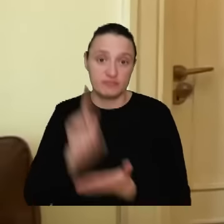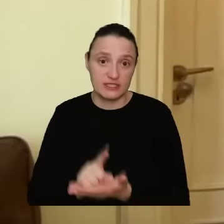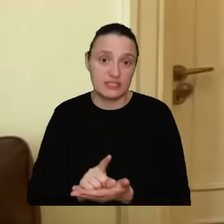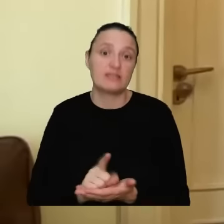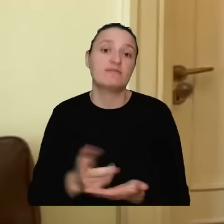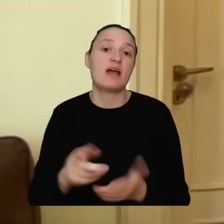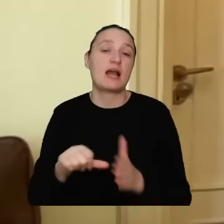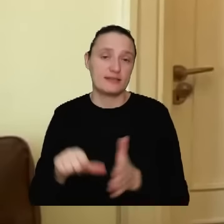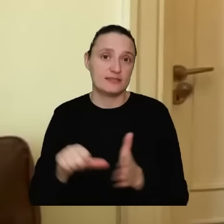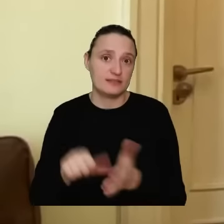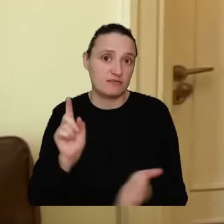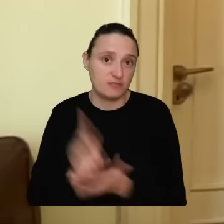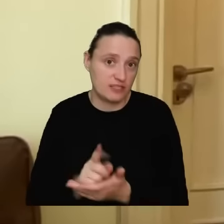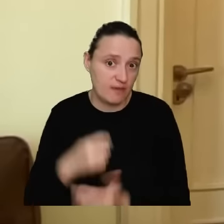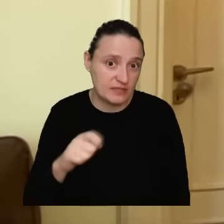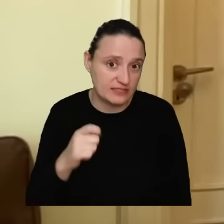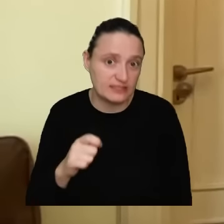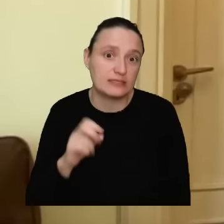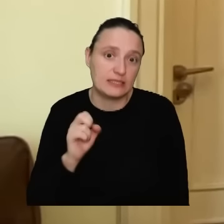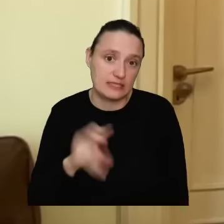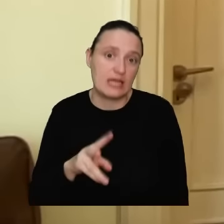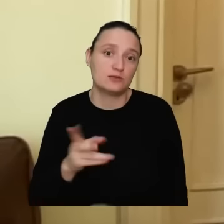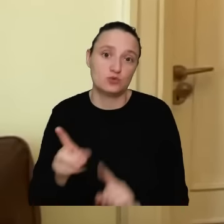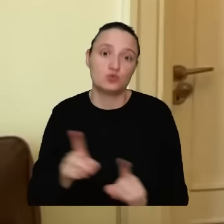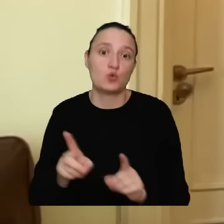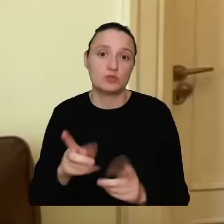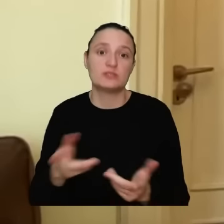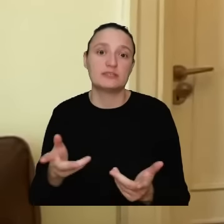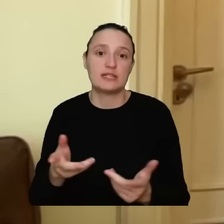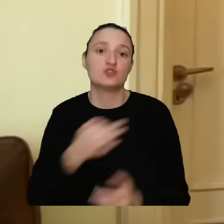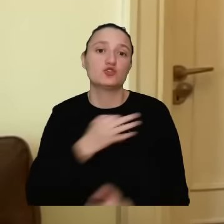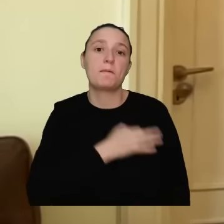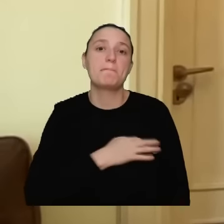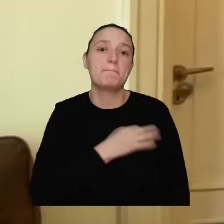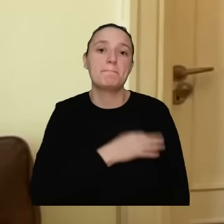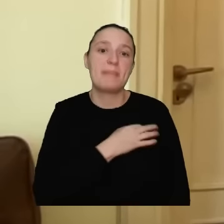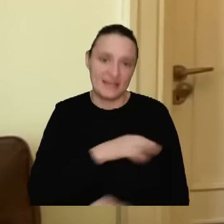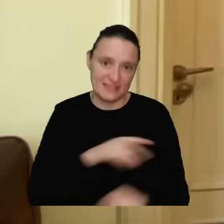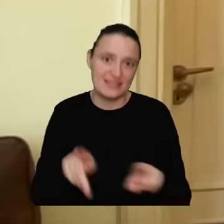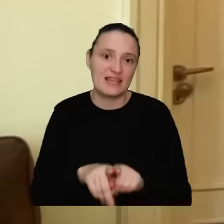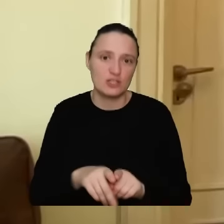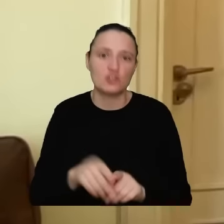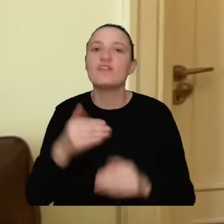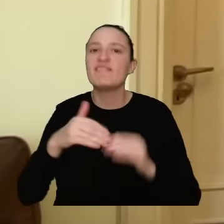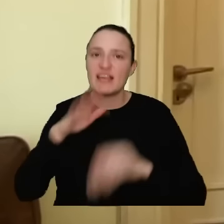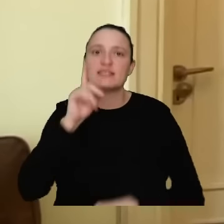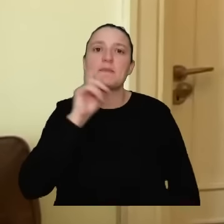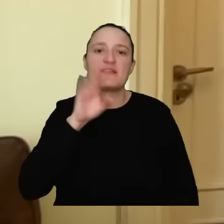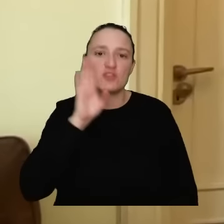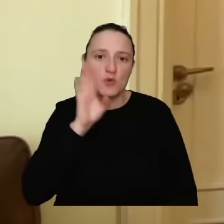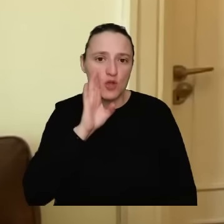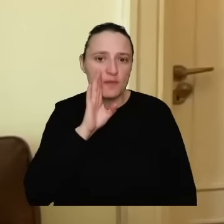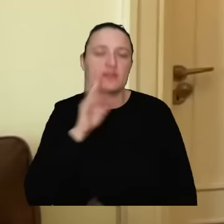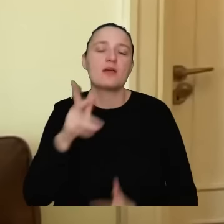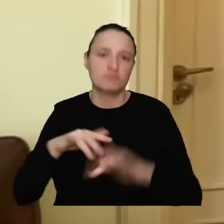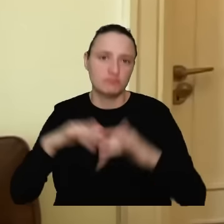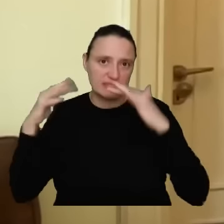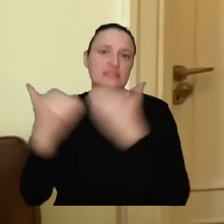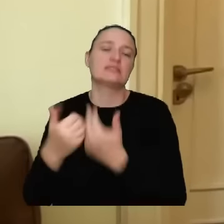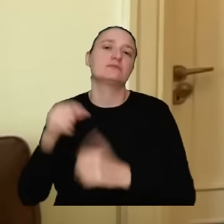również oczywiście kandydaci tej samej partii mają większe szanse na zwycięstwo w wyborach do Kongresu,